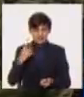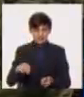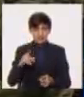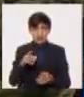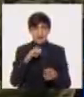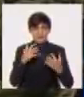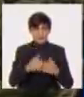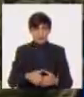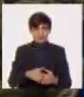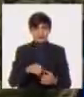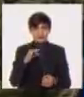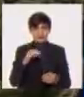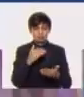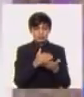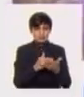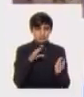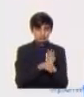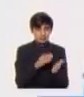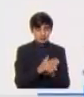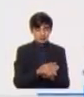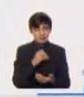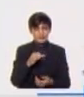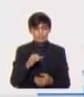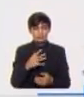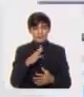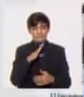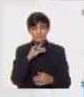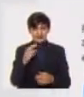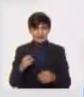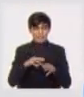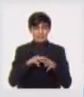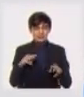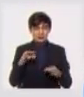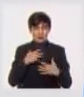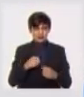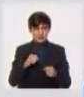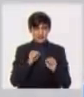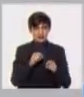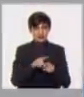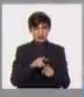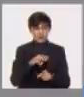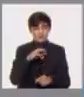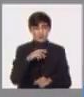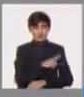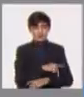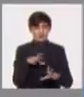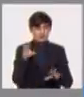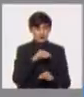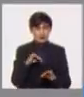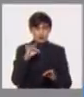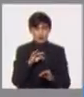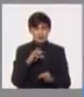автоматты түрде жаңағы тізімге ілігеді. Ал денсаулық вице-министр әлеуметтік желіде өзінің жеке парақшасында медицина қызметкерлерінің